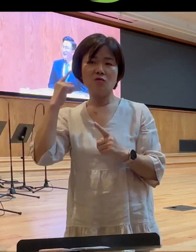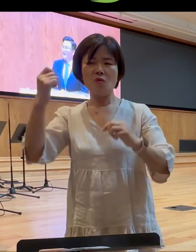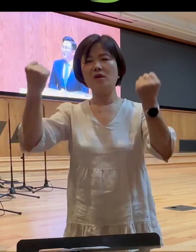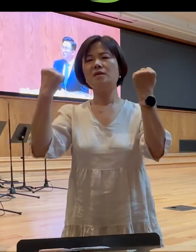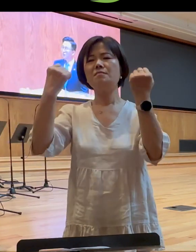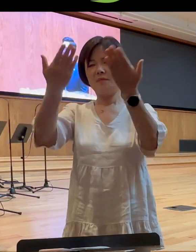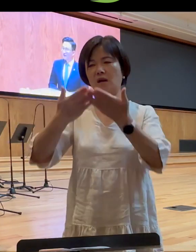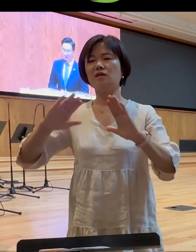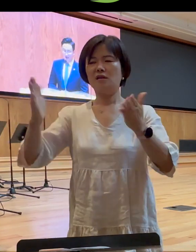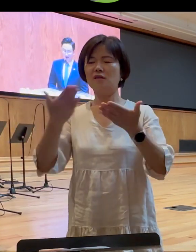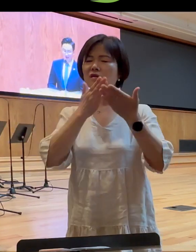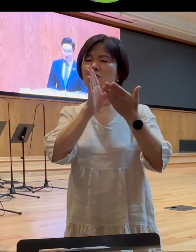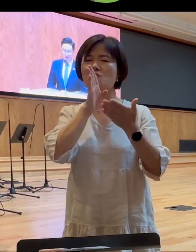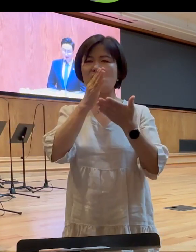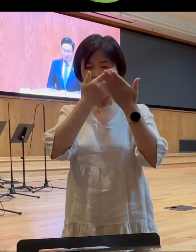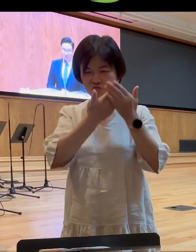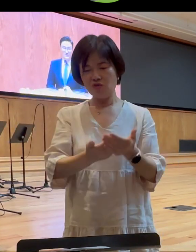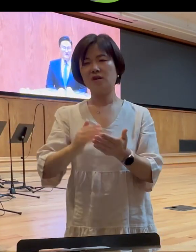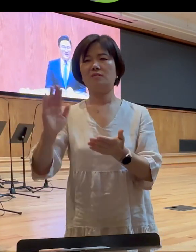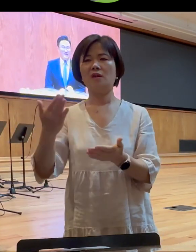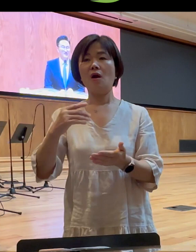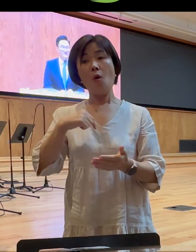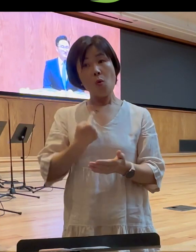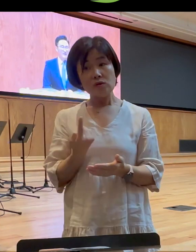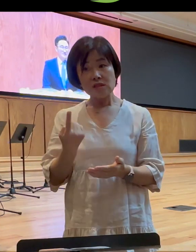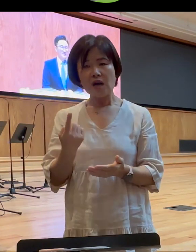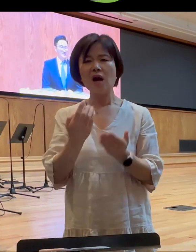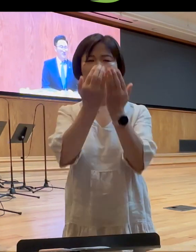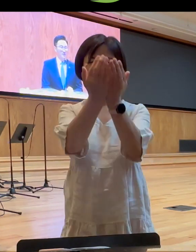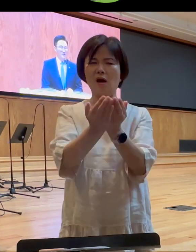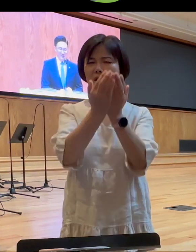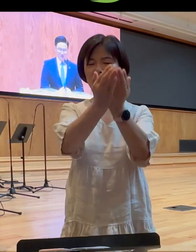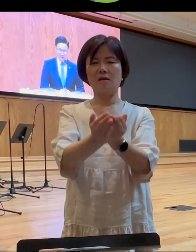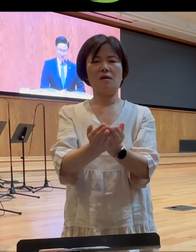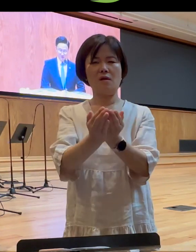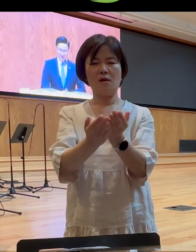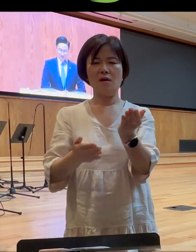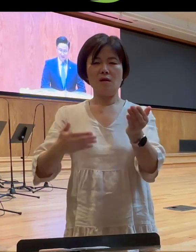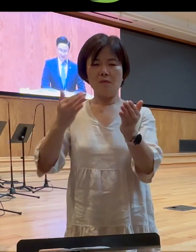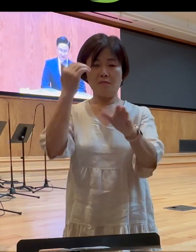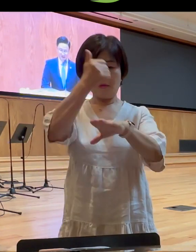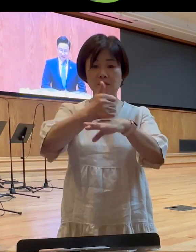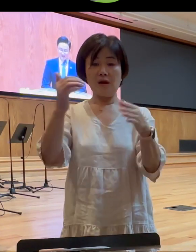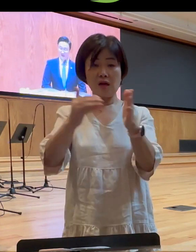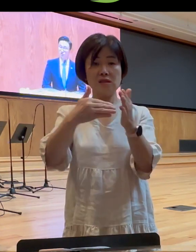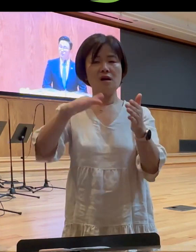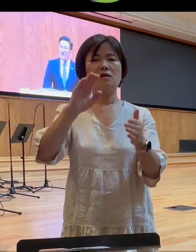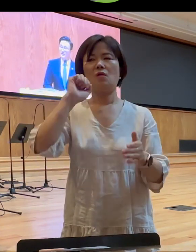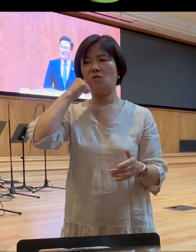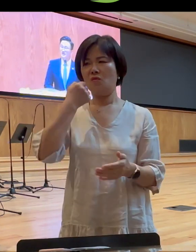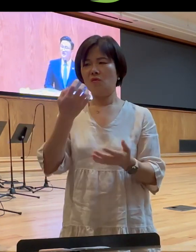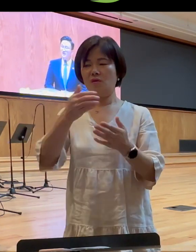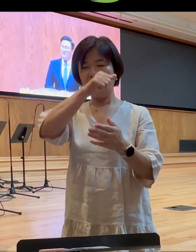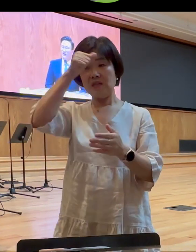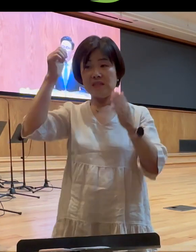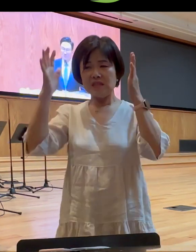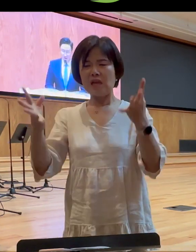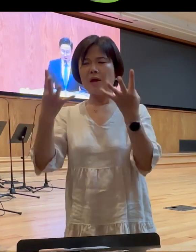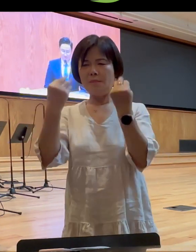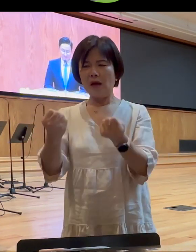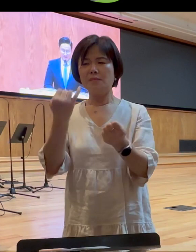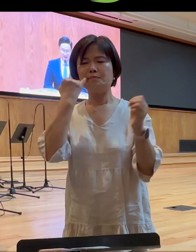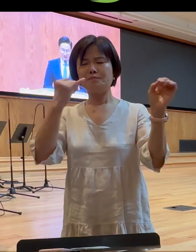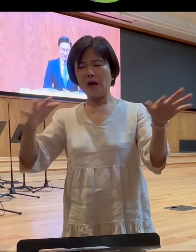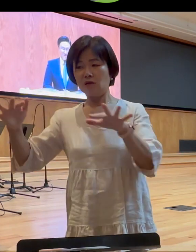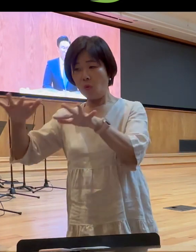있는지가 중요합니다. 혼자서 항해를 마치기 어렵기 때문이죠. 인생의 수많은 파도와